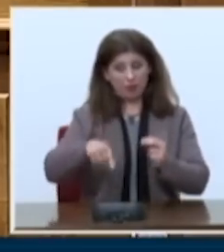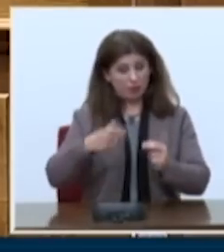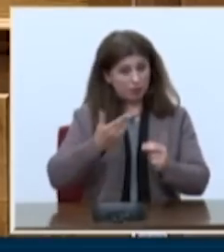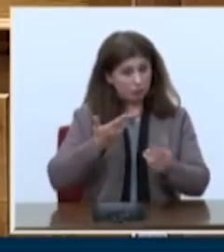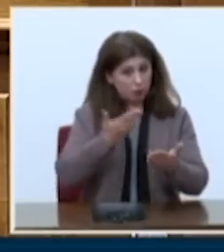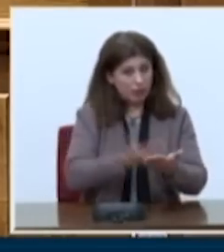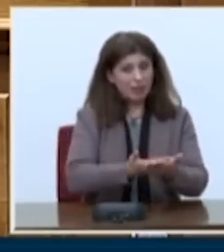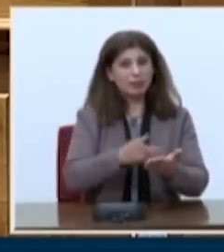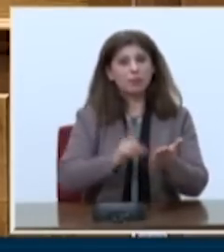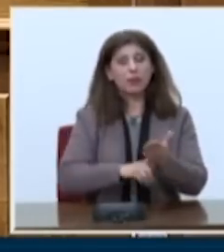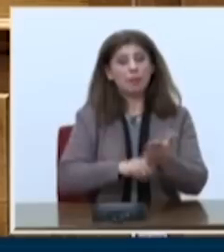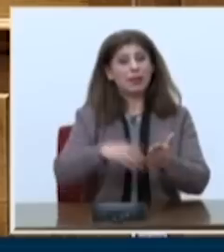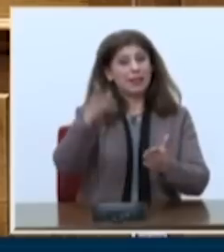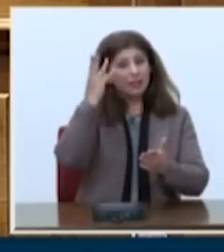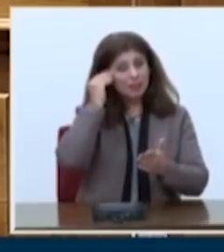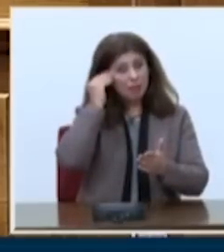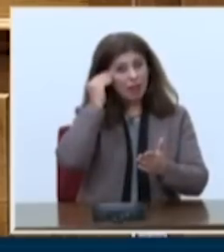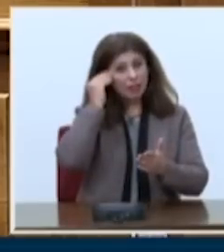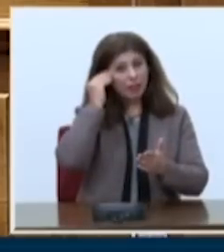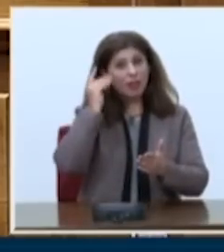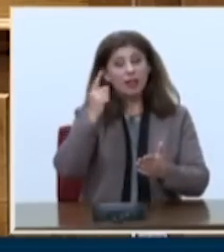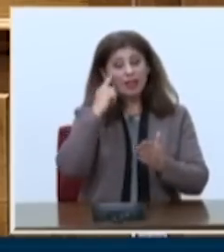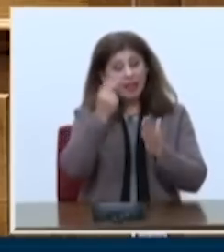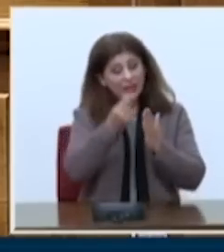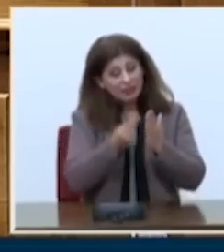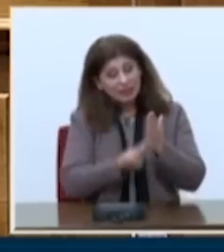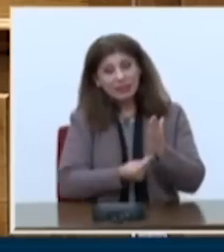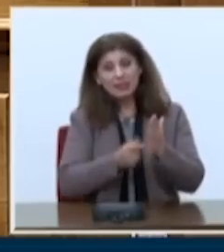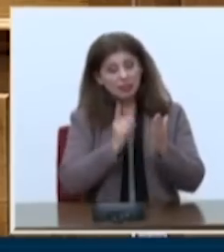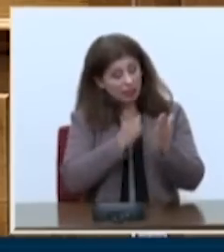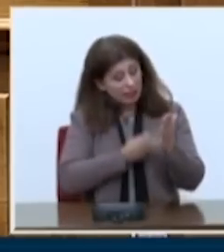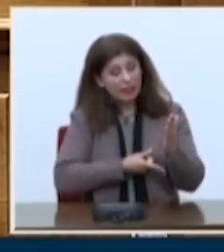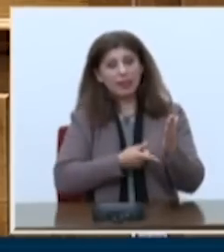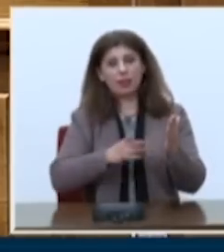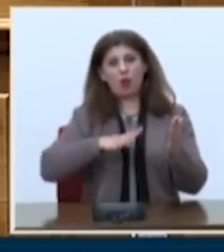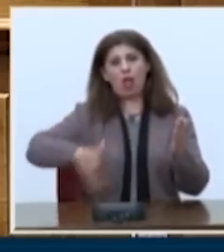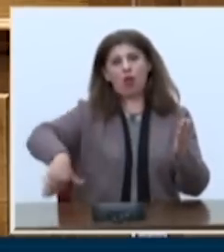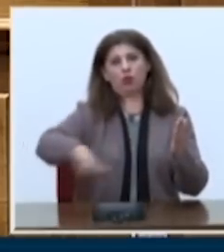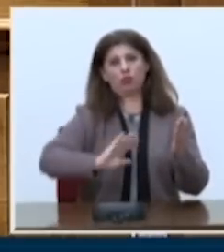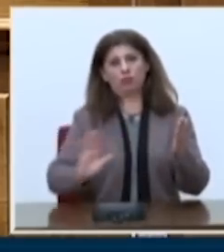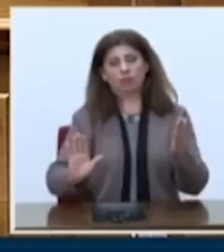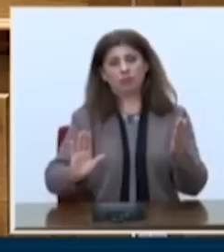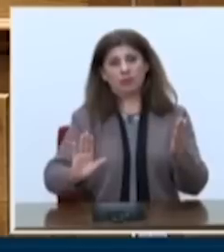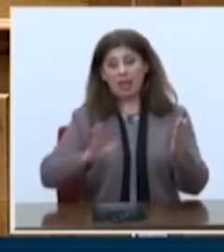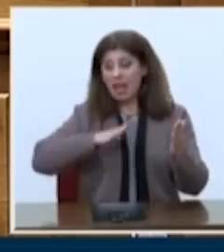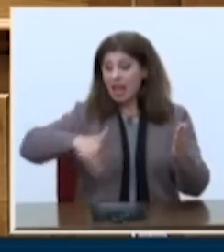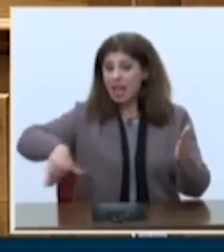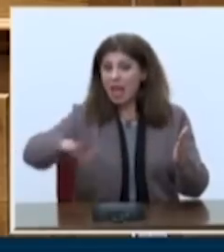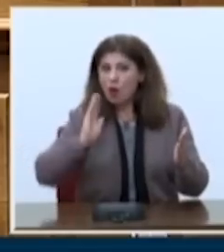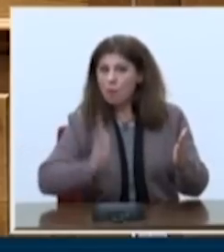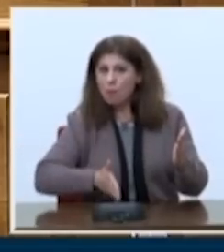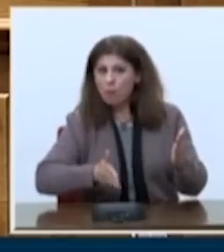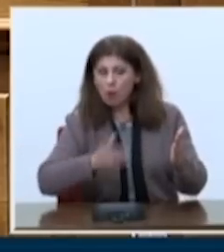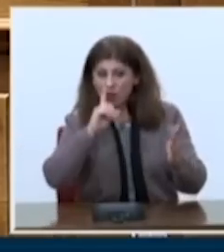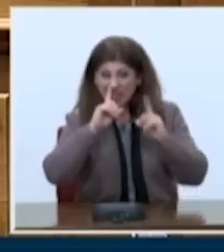πρέπει να τις μάθει περισσότερο, να τις κρίνει ο ίδιος ο ελληνικός λαός. Αυτός μόνο μπορεί και να τις